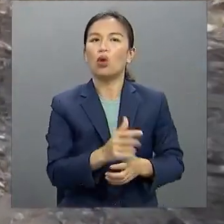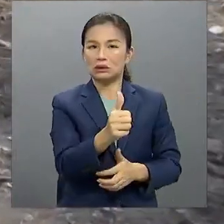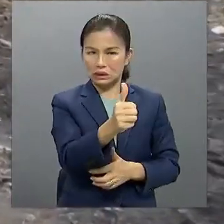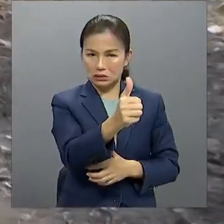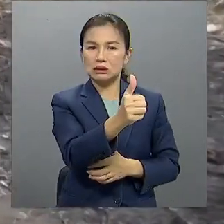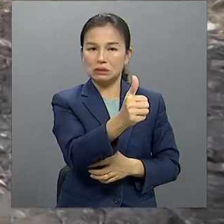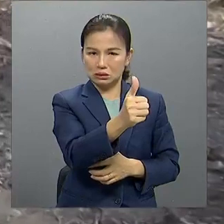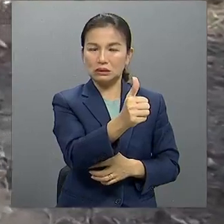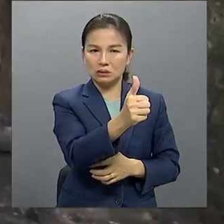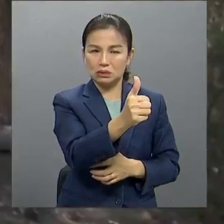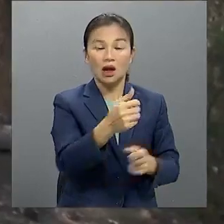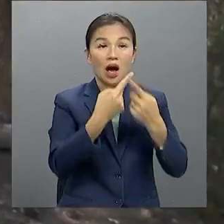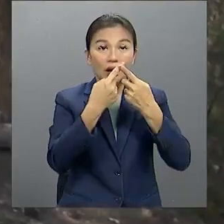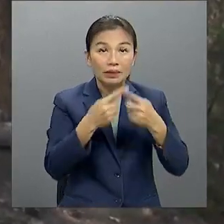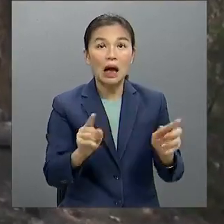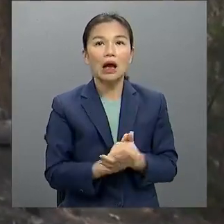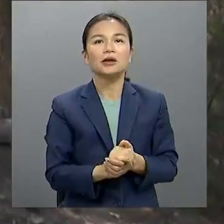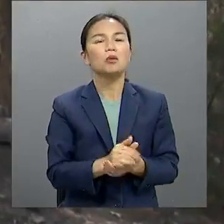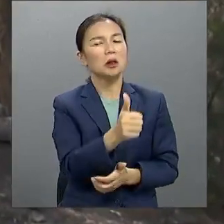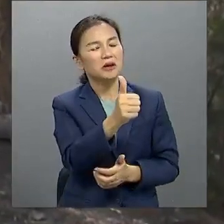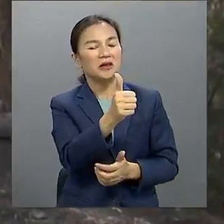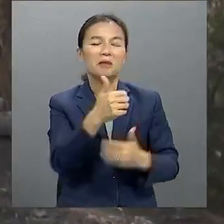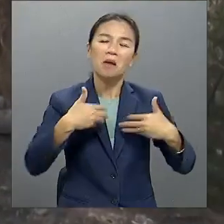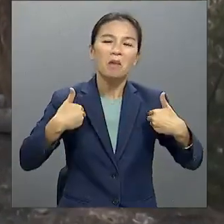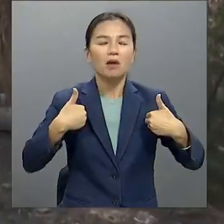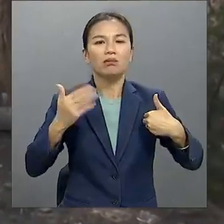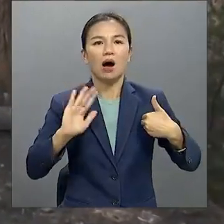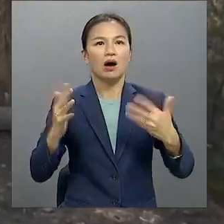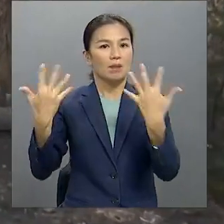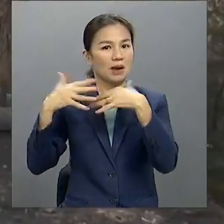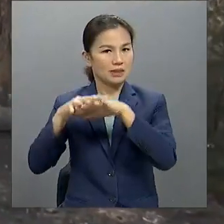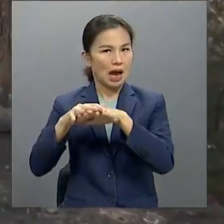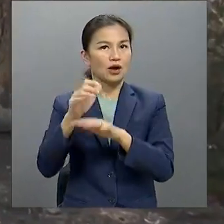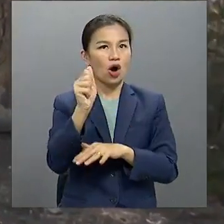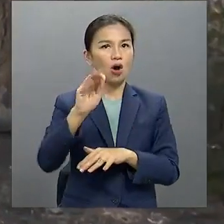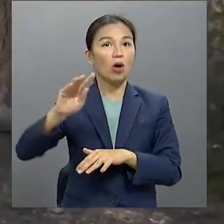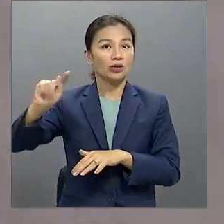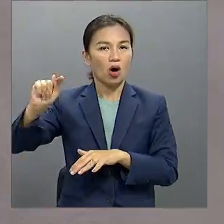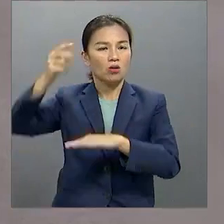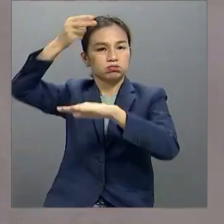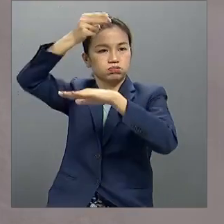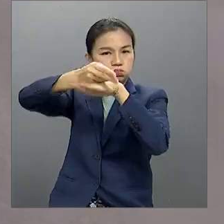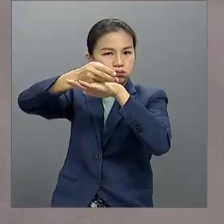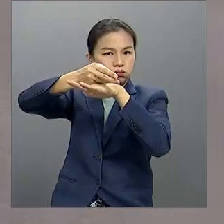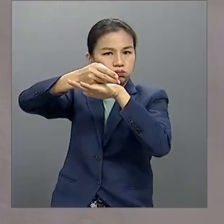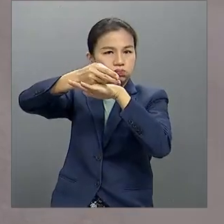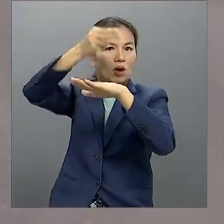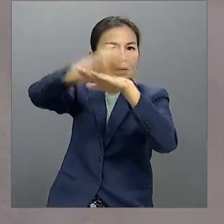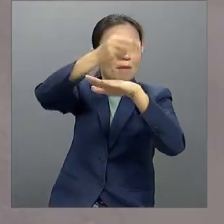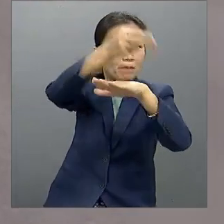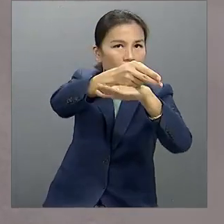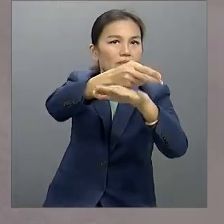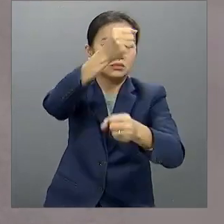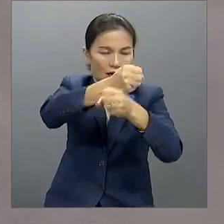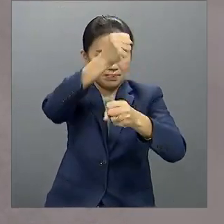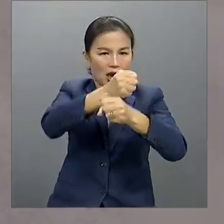ไม่ได้นิ่งนอนใจนะเดี๋ยวเตรียมจะประสานอบต.จัดซื้อกล้องวงจรปิดมาติดอีก เอาให้มันรู้กันไปเลยยังจะก